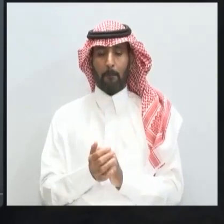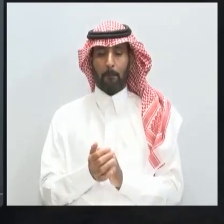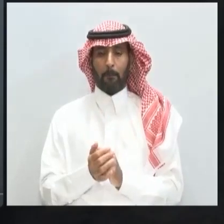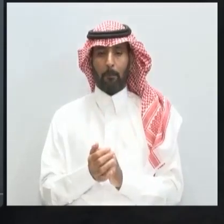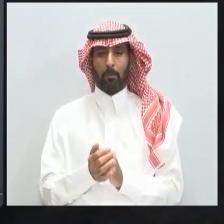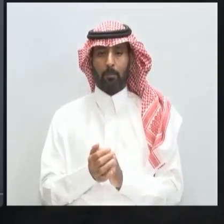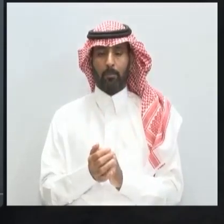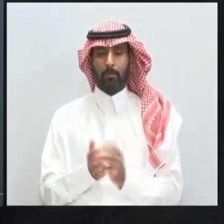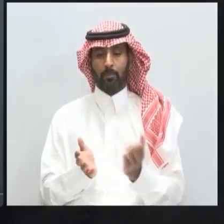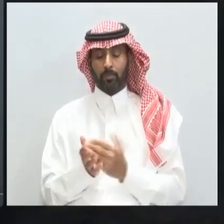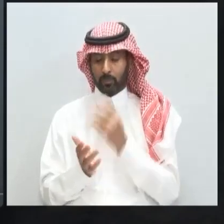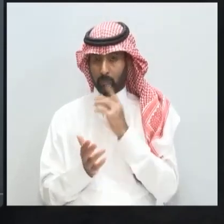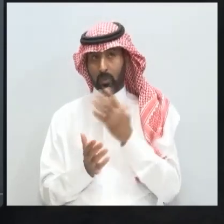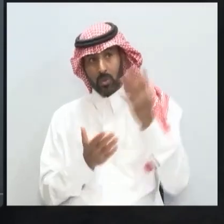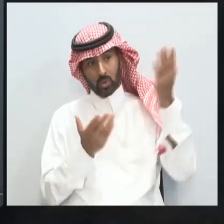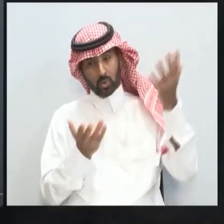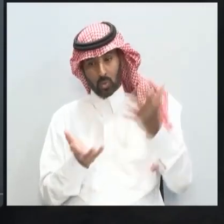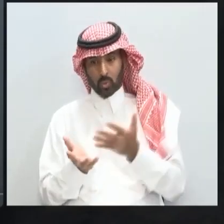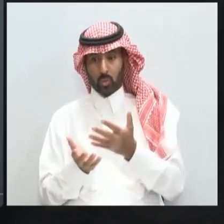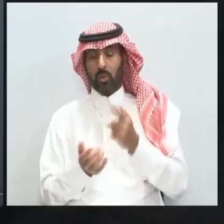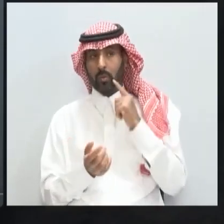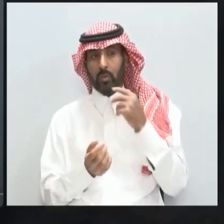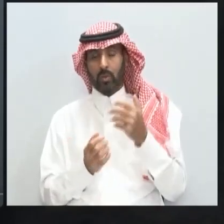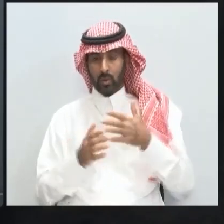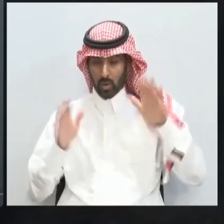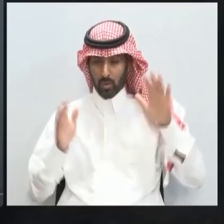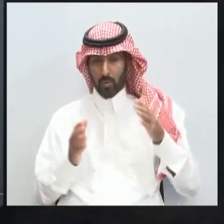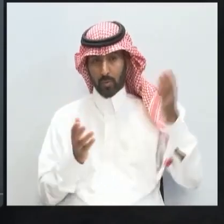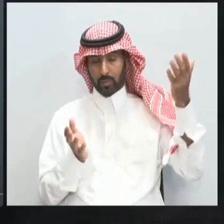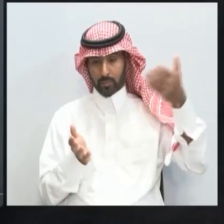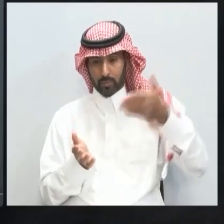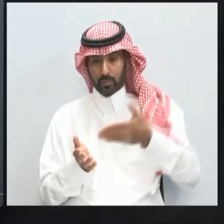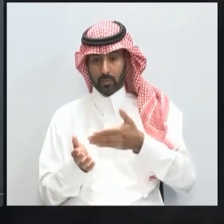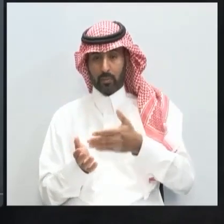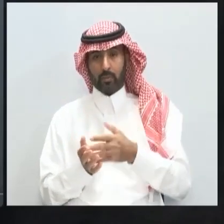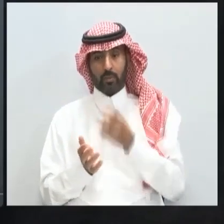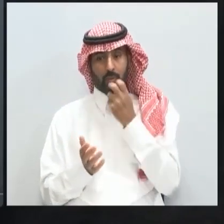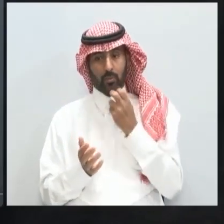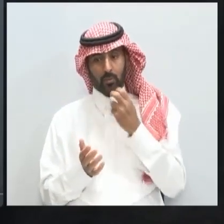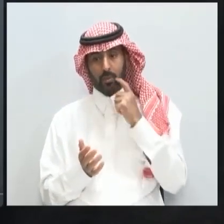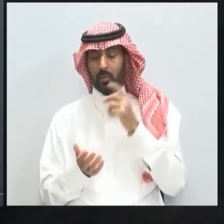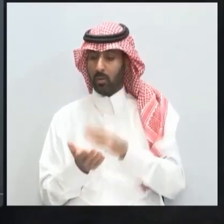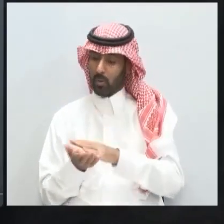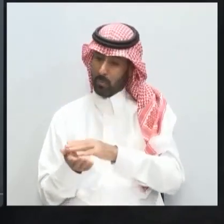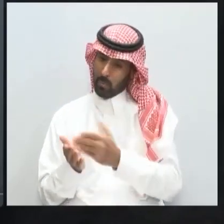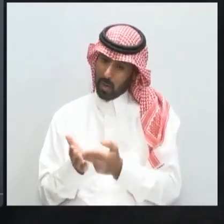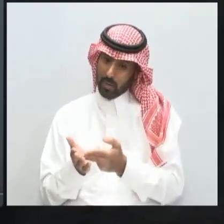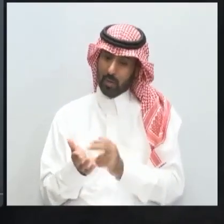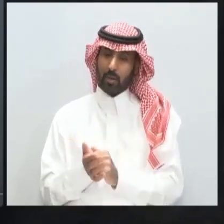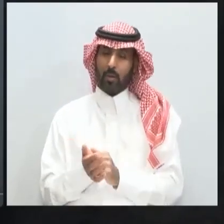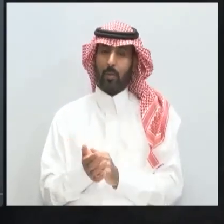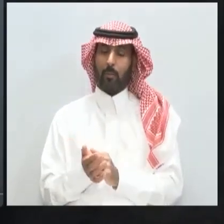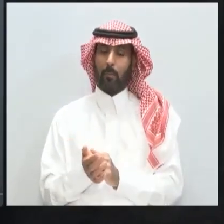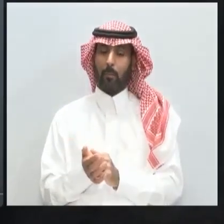العلم من حيث النزول كذلك ناتي في بيان كذلك الناسخ والمنسوخ كذلك